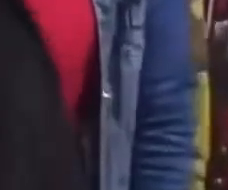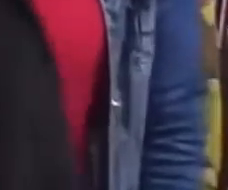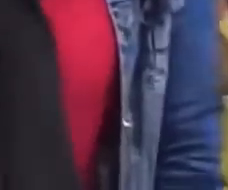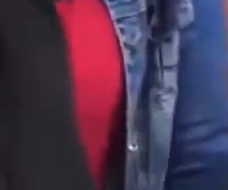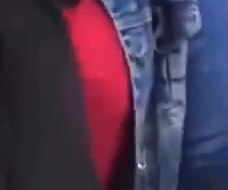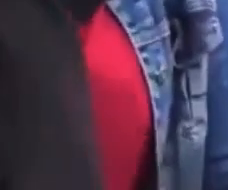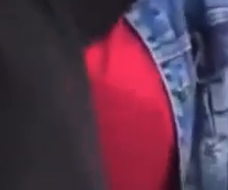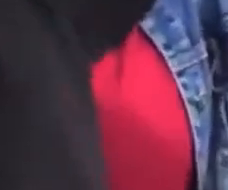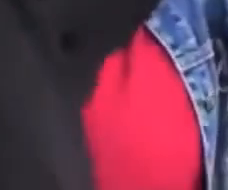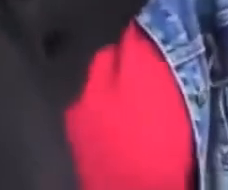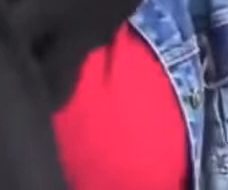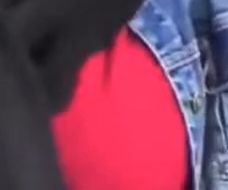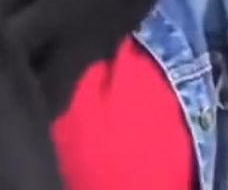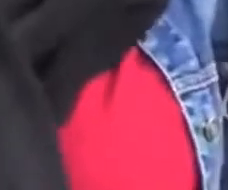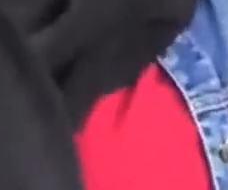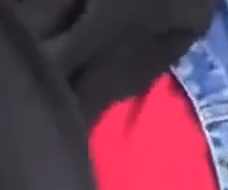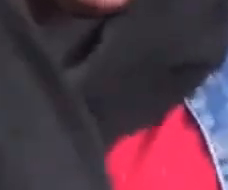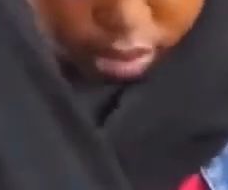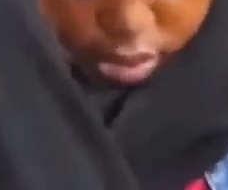hamwe.